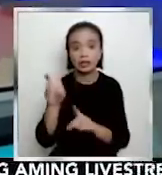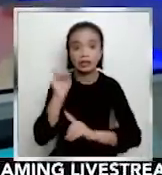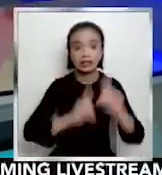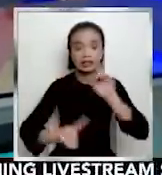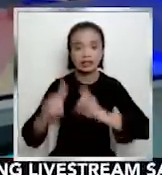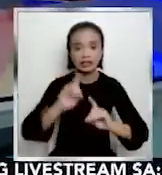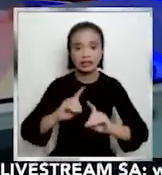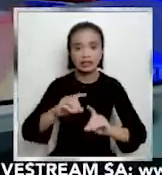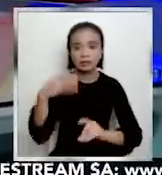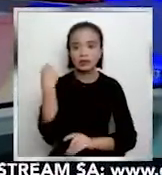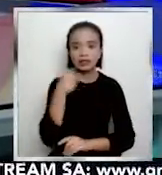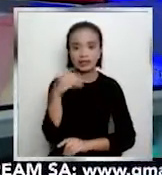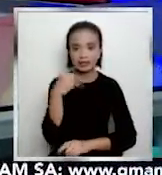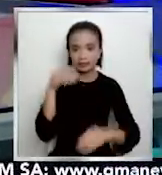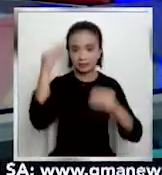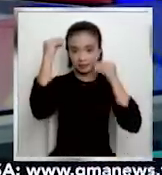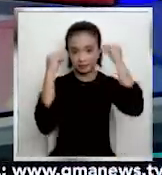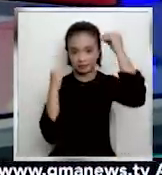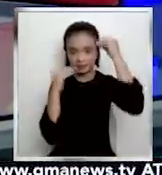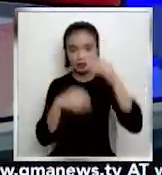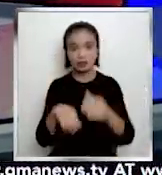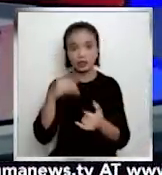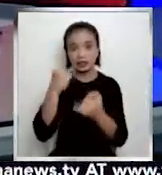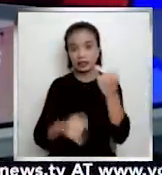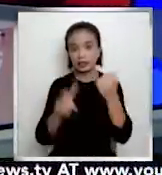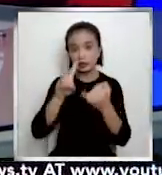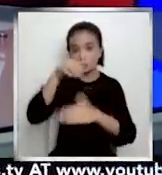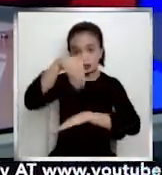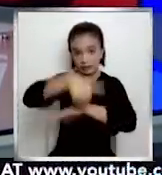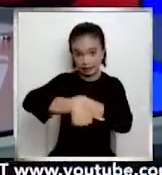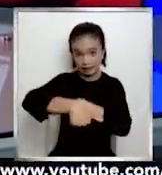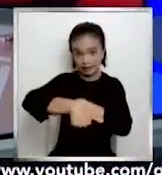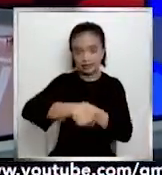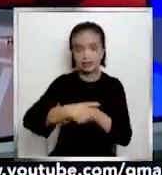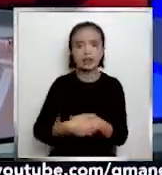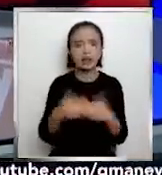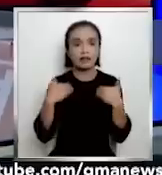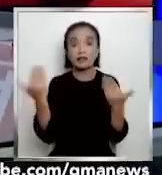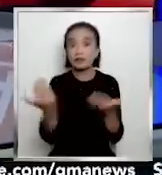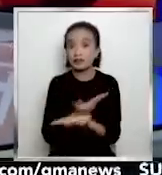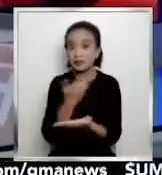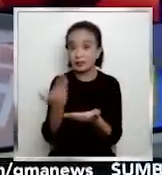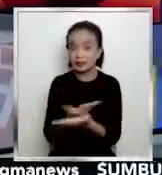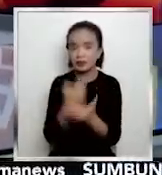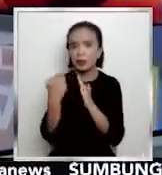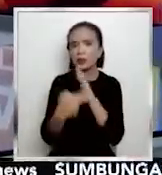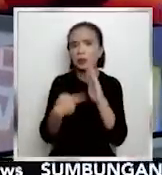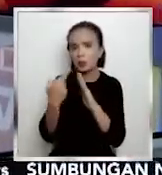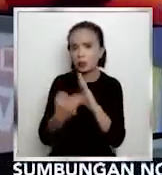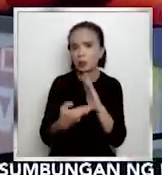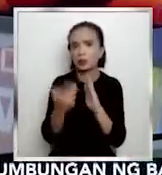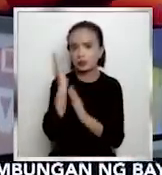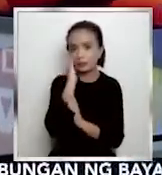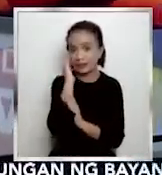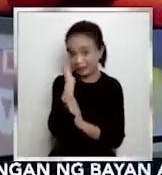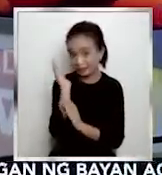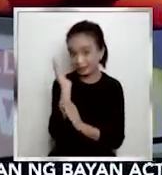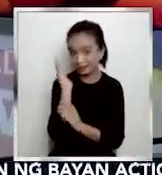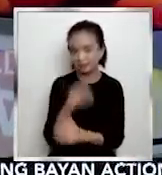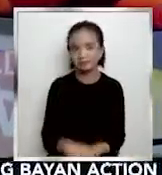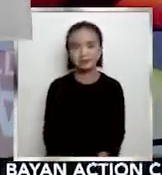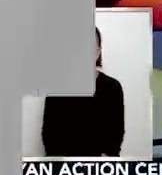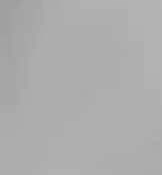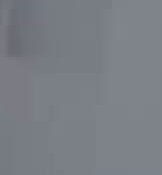Ibarra. At sa huling dalawang gabi ng minahal nating serye, may mga bago pa tayong character na makikilala. Yan ang ichichika sa atin ni